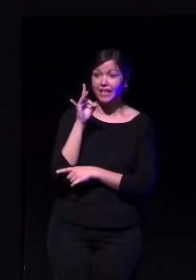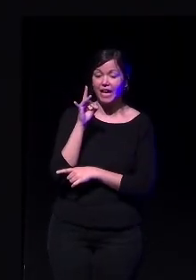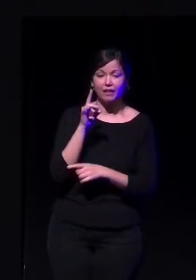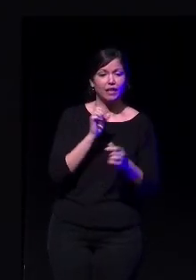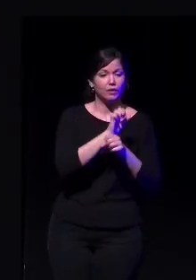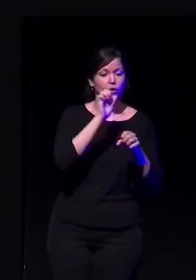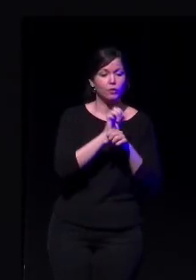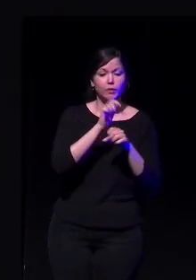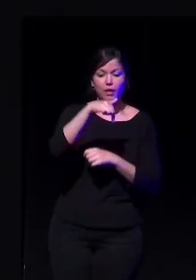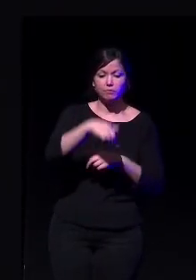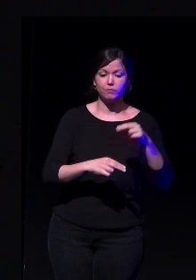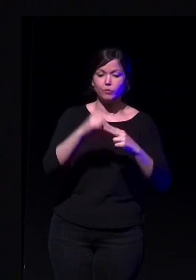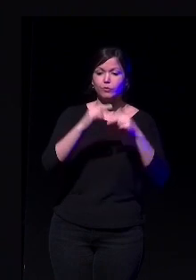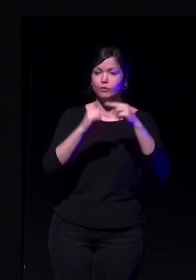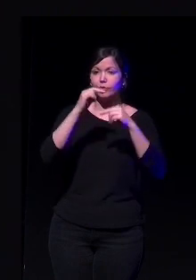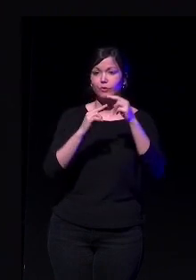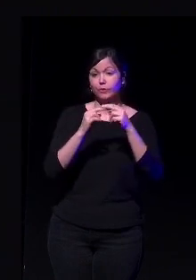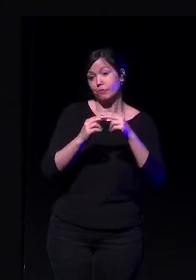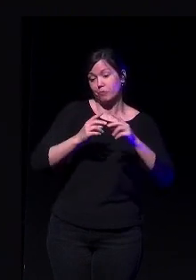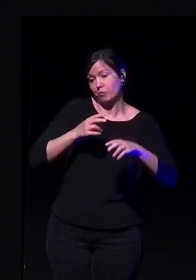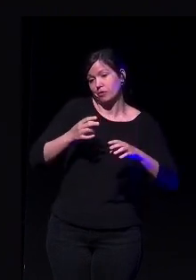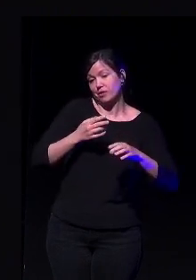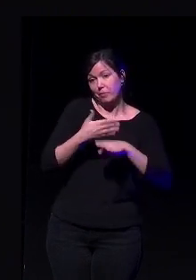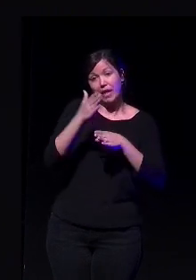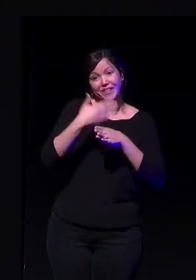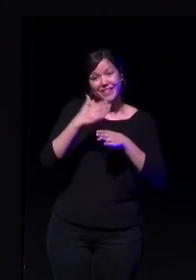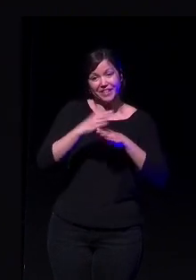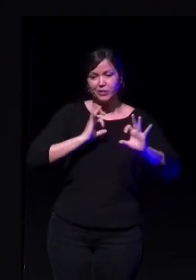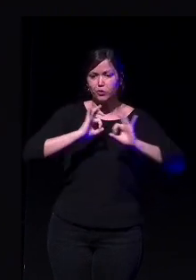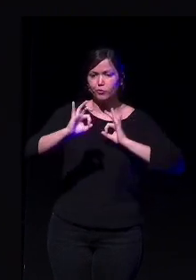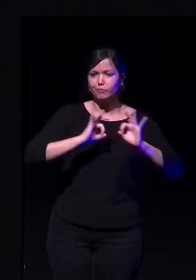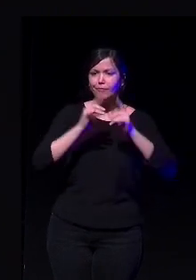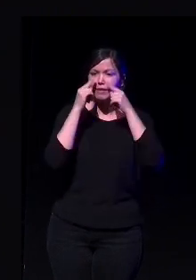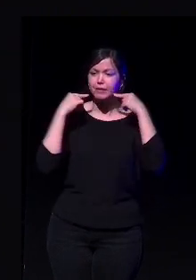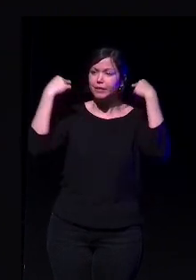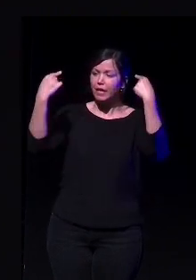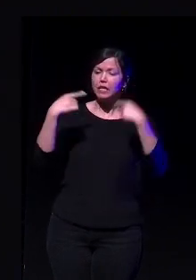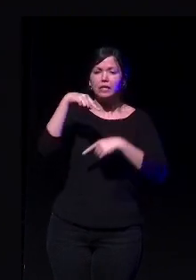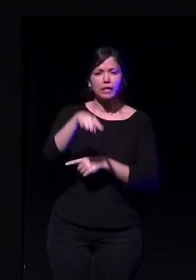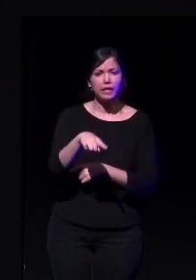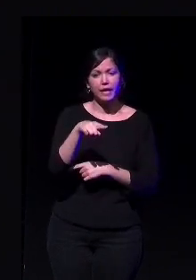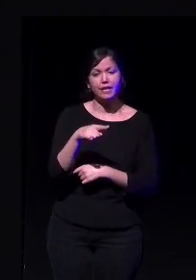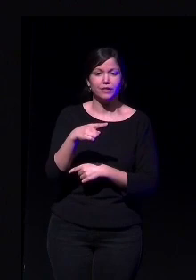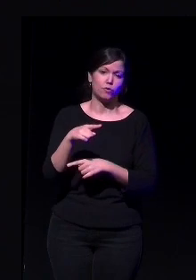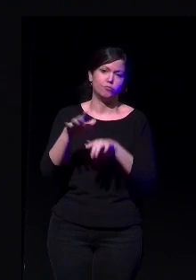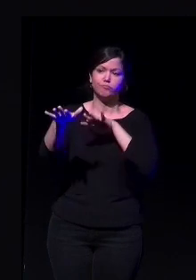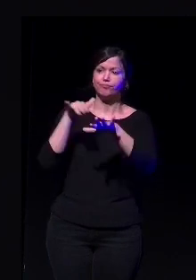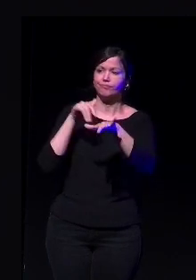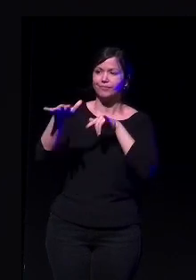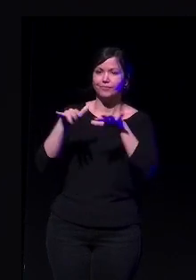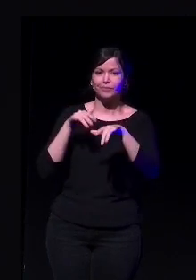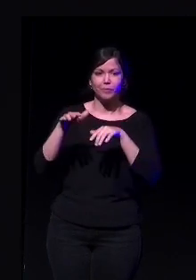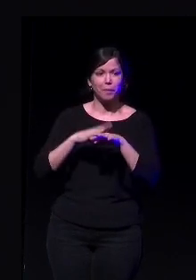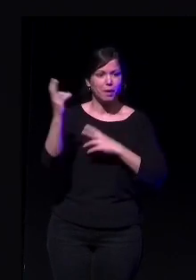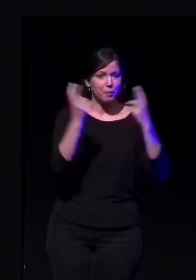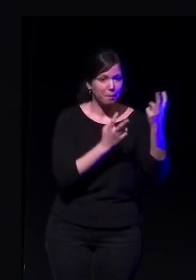obra es construís a les restes d'un teatre. Dalí, la seva figura i llegat, és un dels grans reclams culturals i turístics del nostre